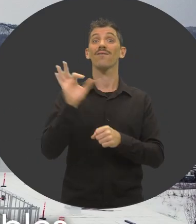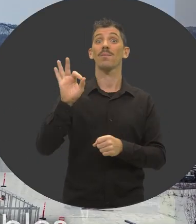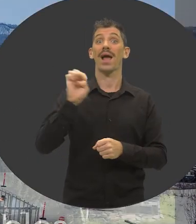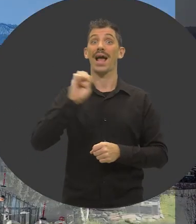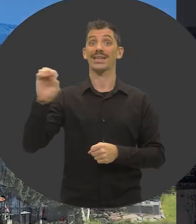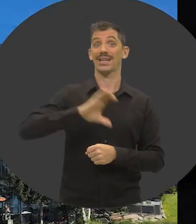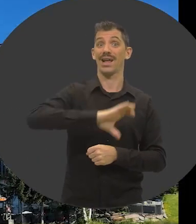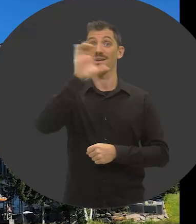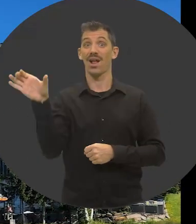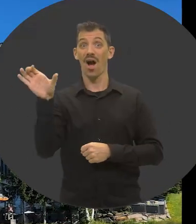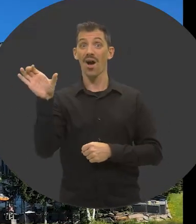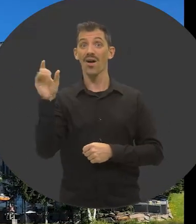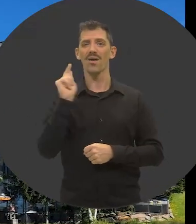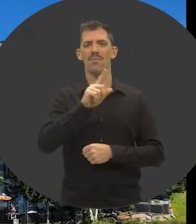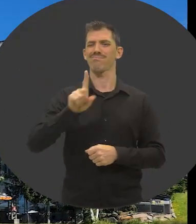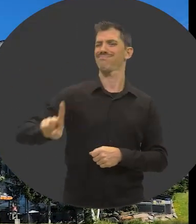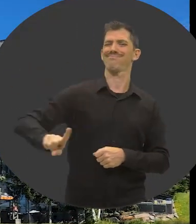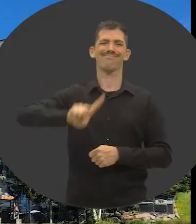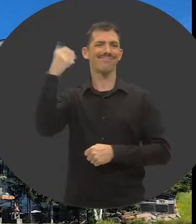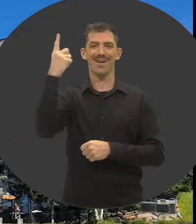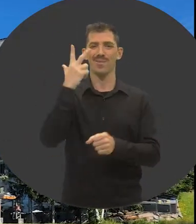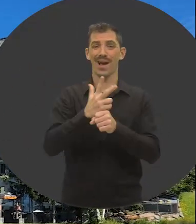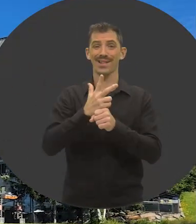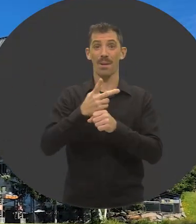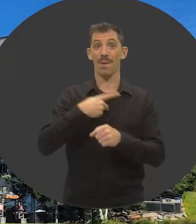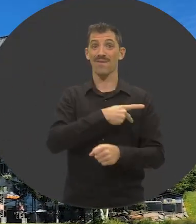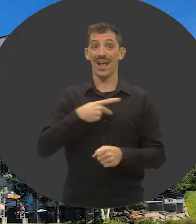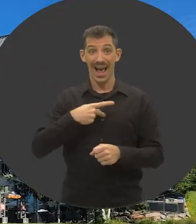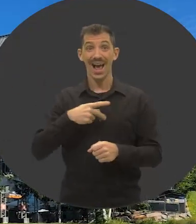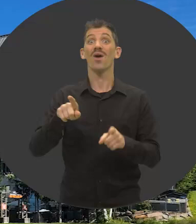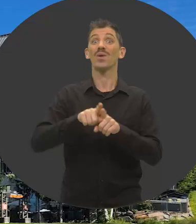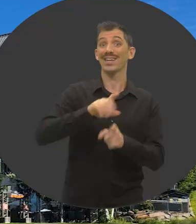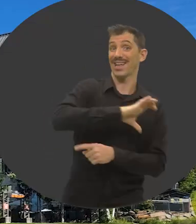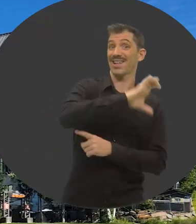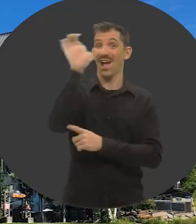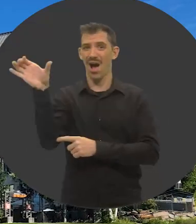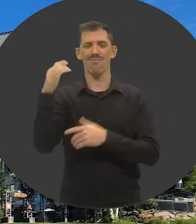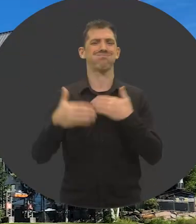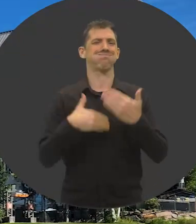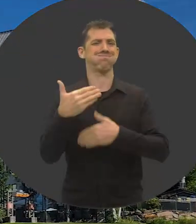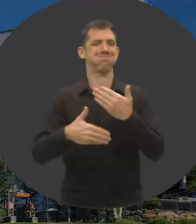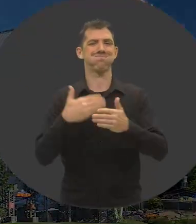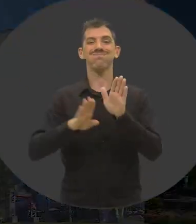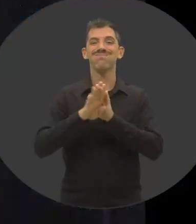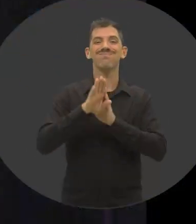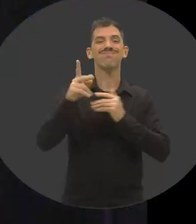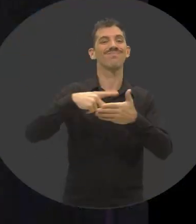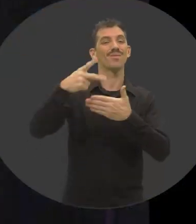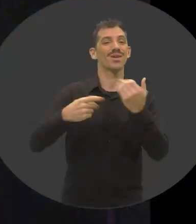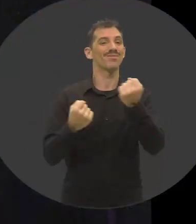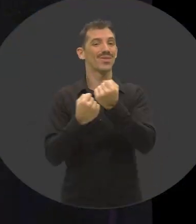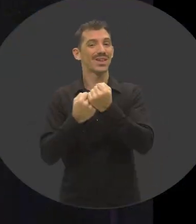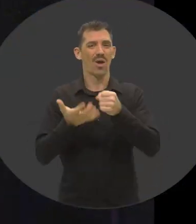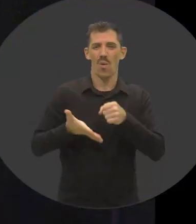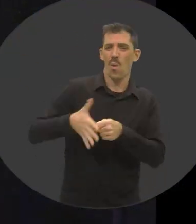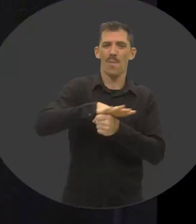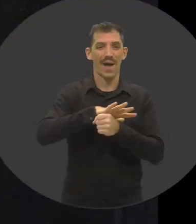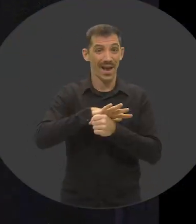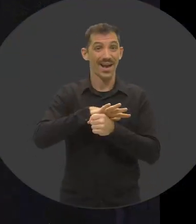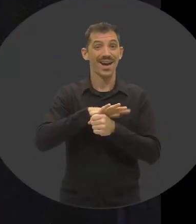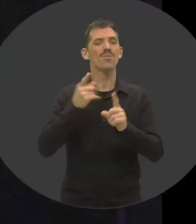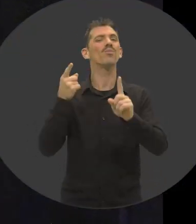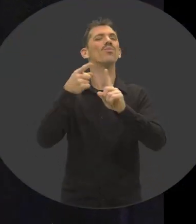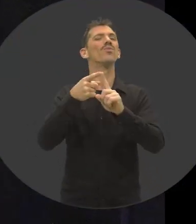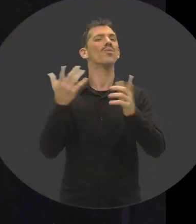autisme. Les hôtels Fairmont de l'Est du Canada sont les premiers hôtels de la province et du Canada à avoir développé un programme